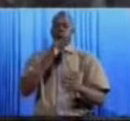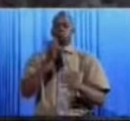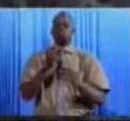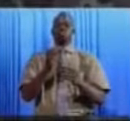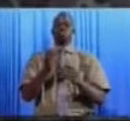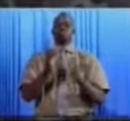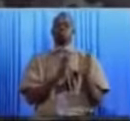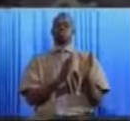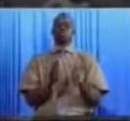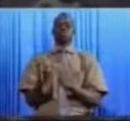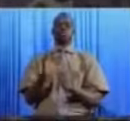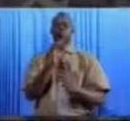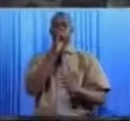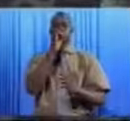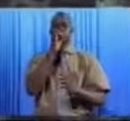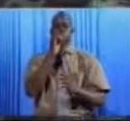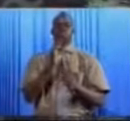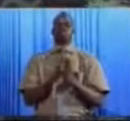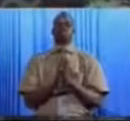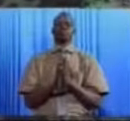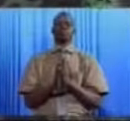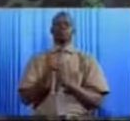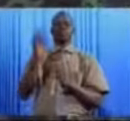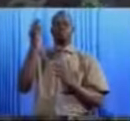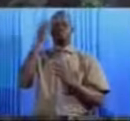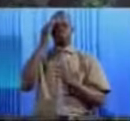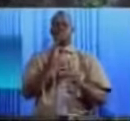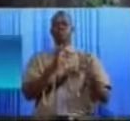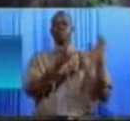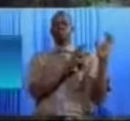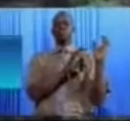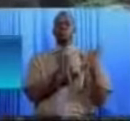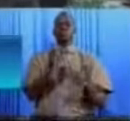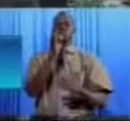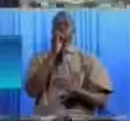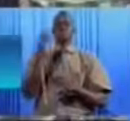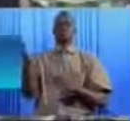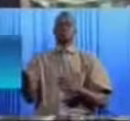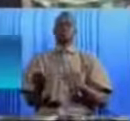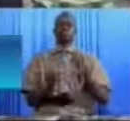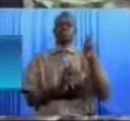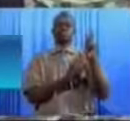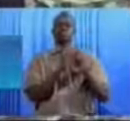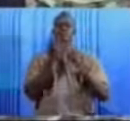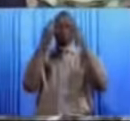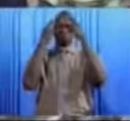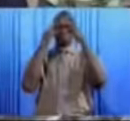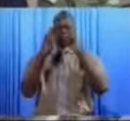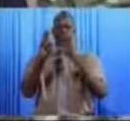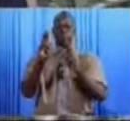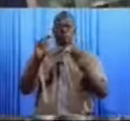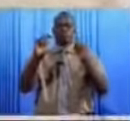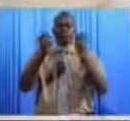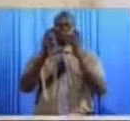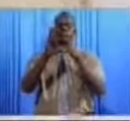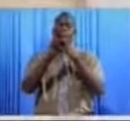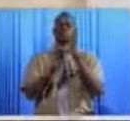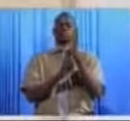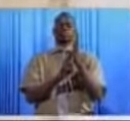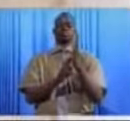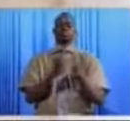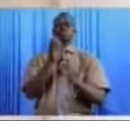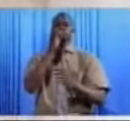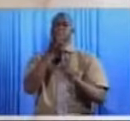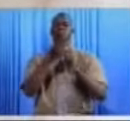afin que nous et un de vos contacts le ministre a chargé loi ainsi invité les populations à respecter les textes en vigueur pour que l'eau source de vie